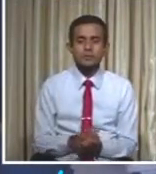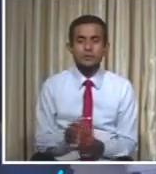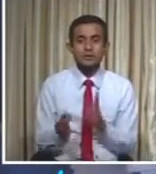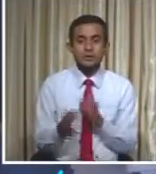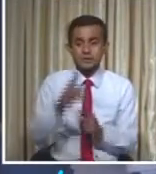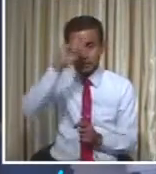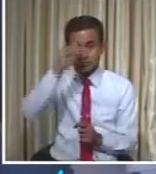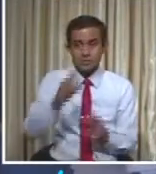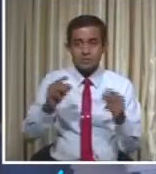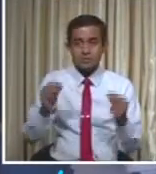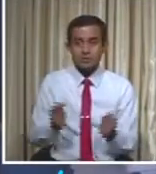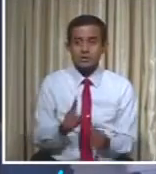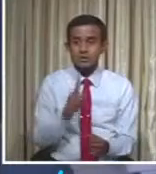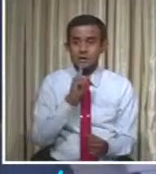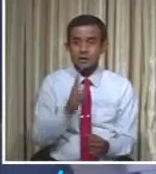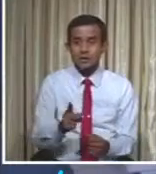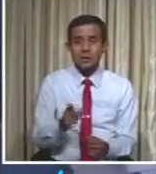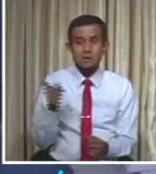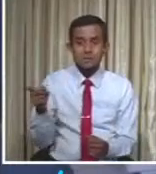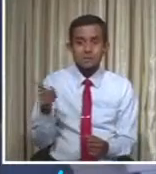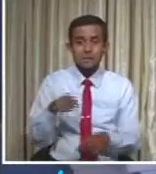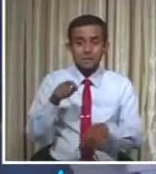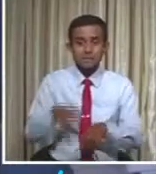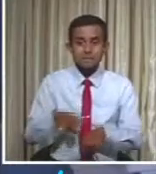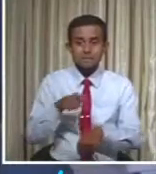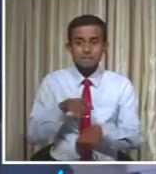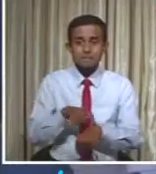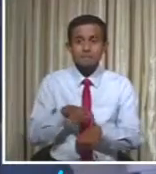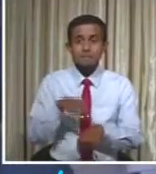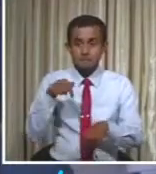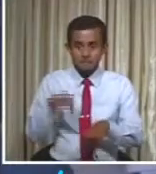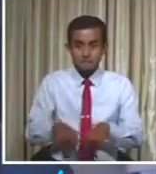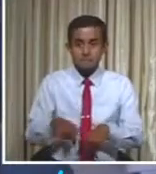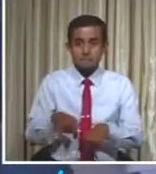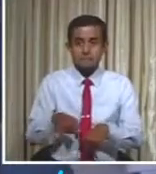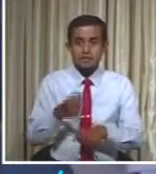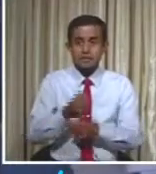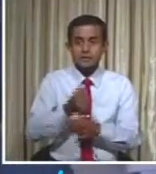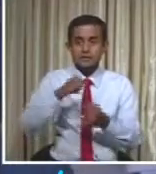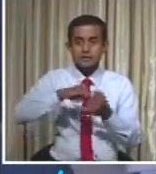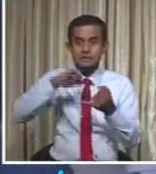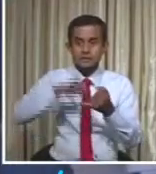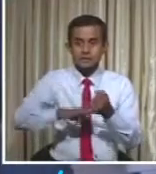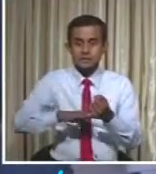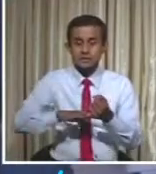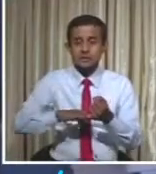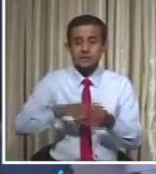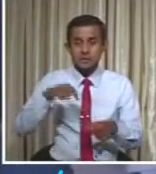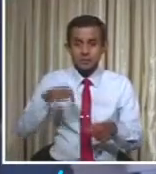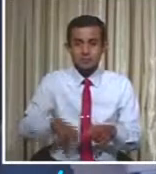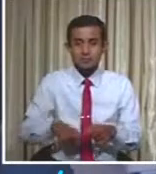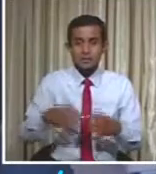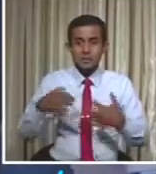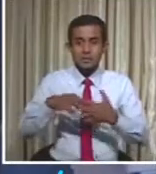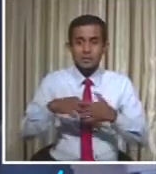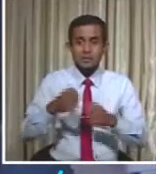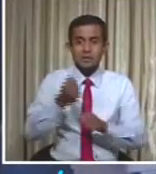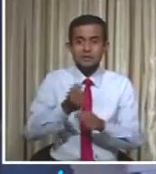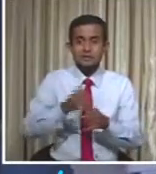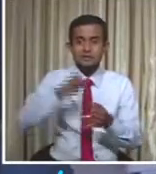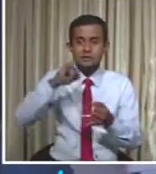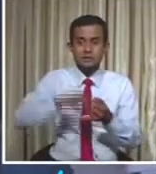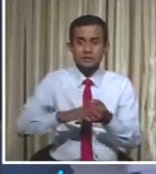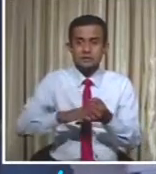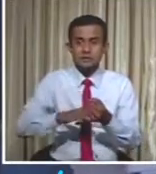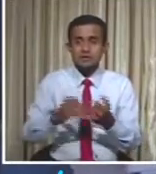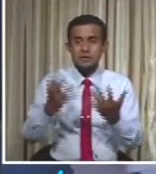ජනාධිපතිවරයා වහාම නියෝග දෙන්න ඕනි. මේ මොහොතේ ගත්තොත් මේ ගෑස් බෙද මේ මතභේදයට තුඩු දෙන ගෑස් බෙද හැරිපු